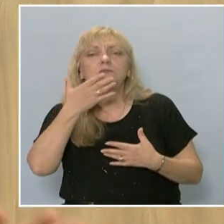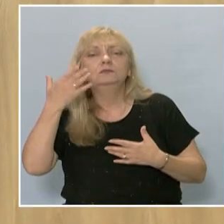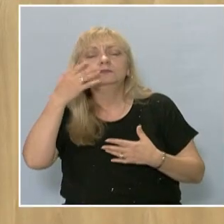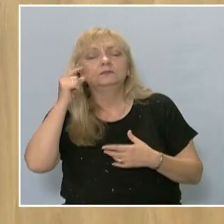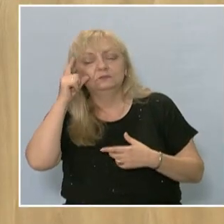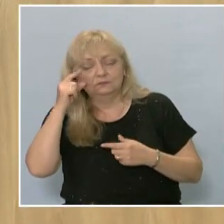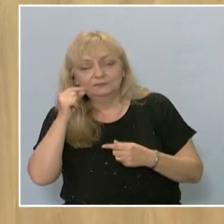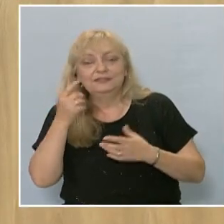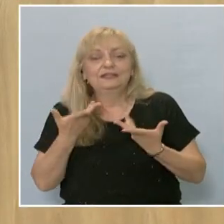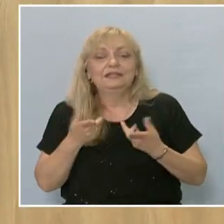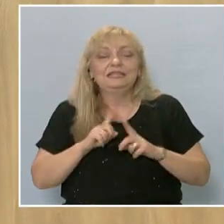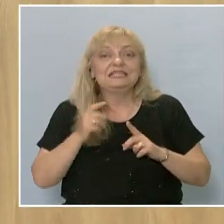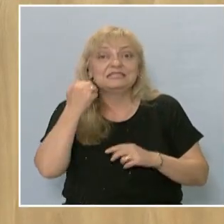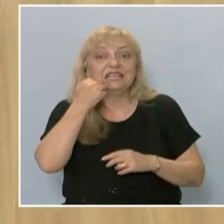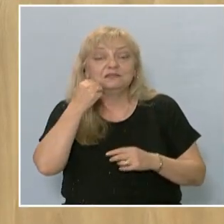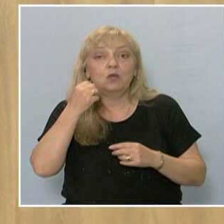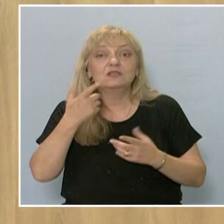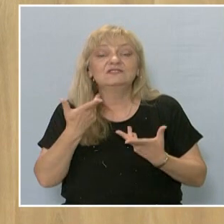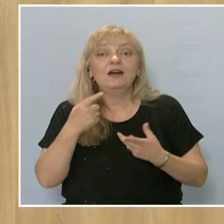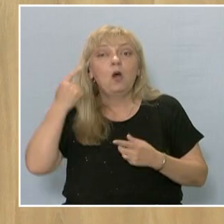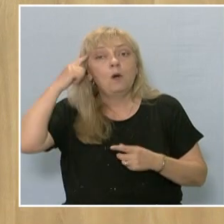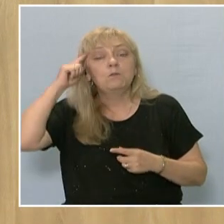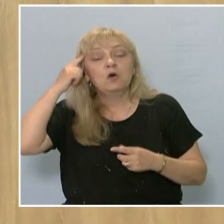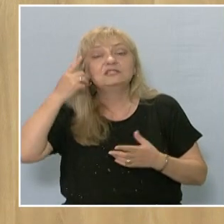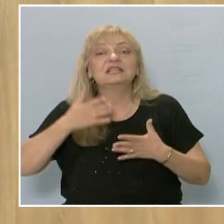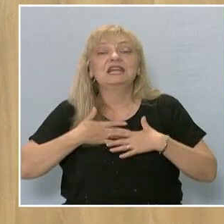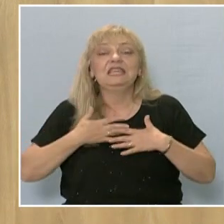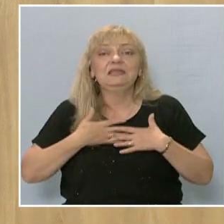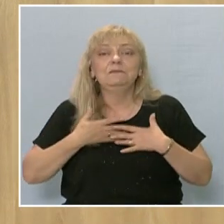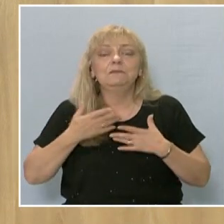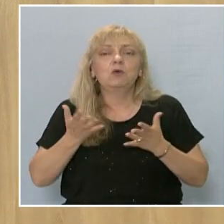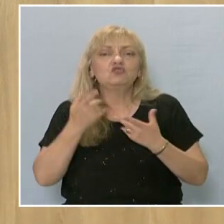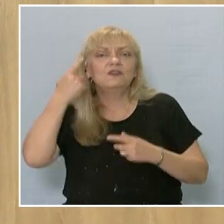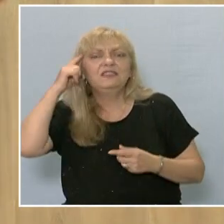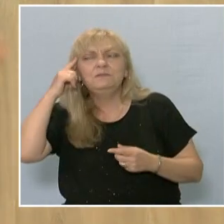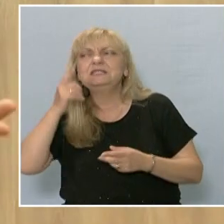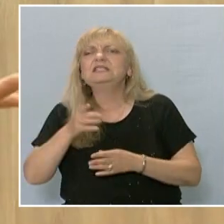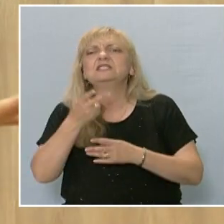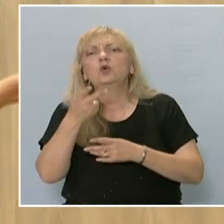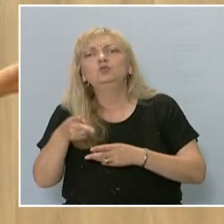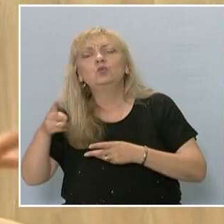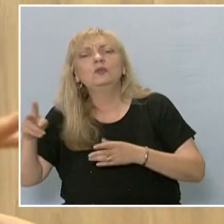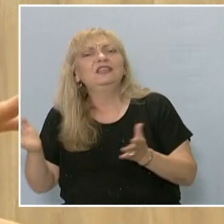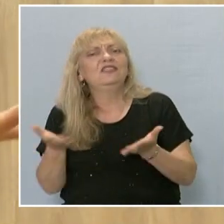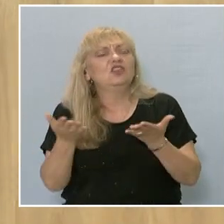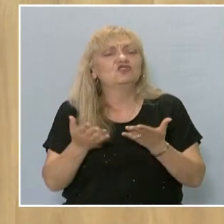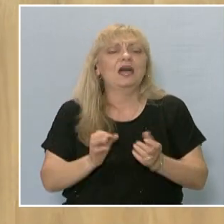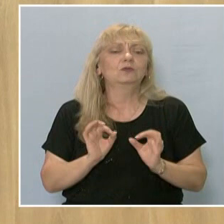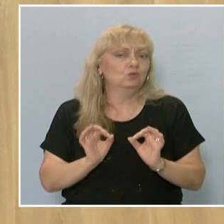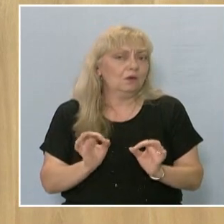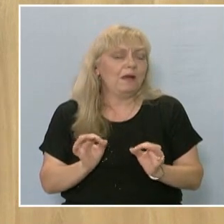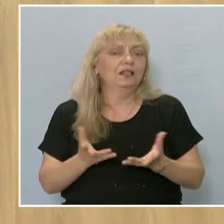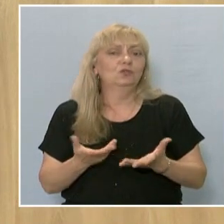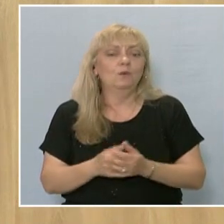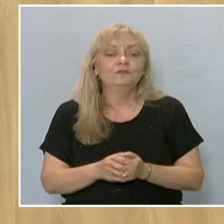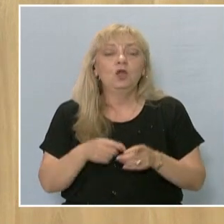и то като не се използва капацитет мозъкът почва да мисли че имаш да разходиш кучето да купиш гъби и да се обадиш на киро нали нормално та